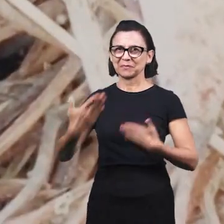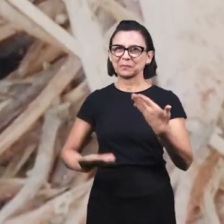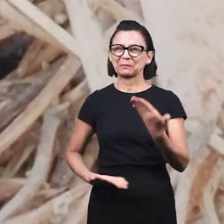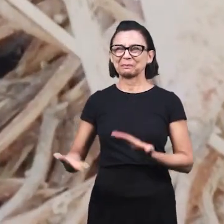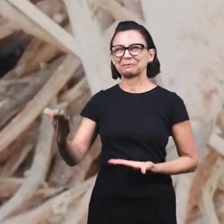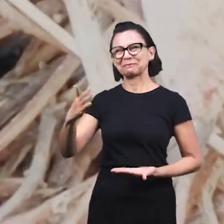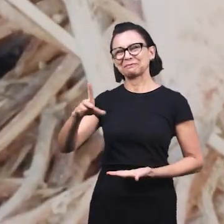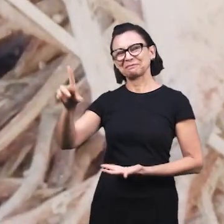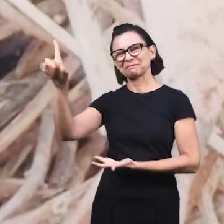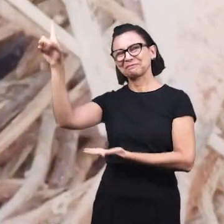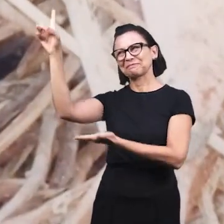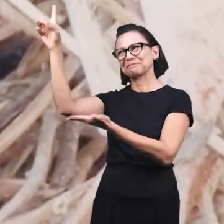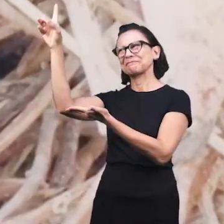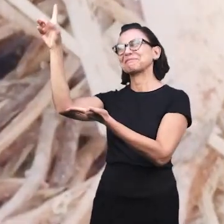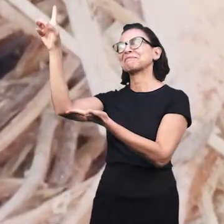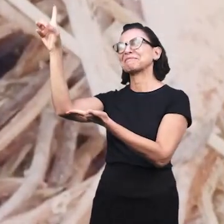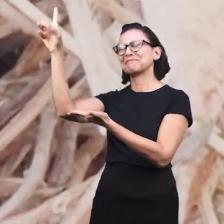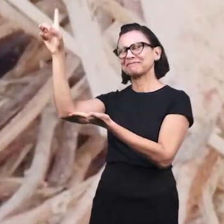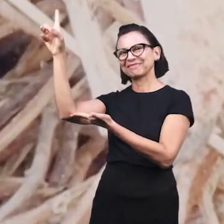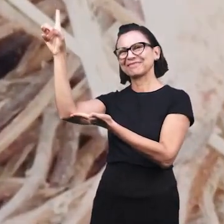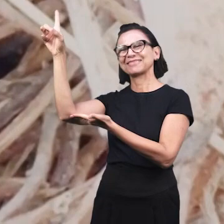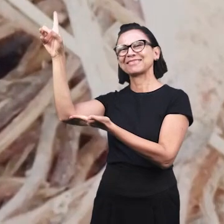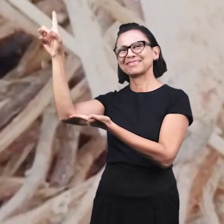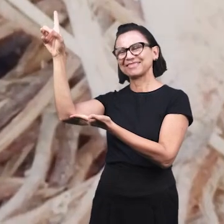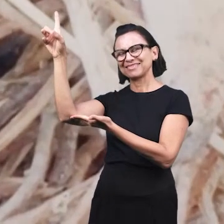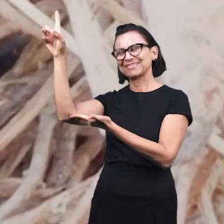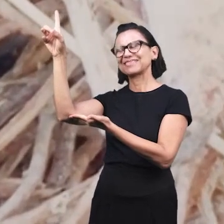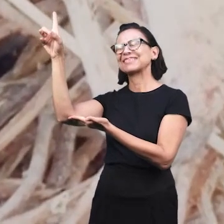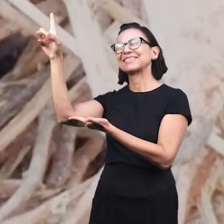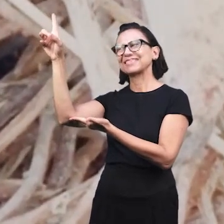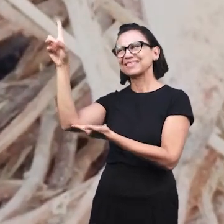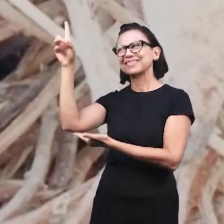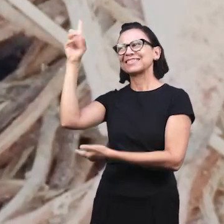Мы принадлежим Тебе, Господь.